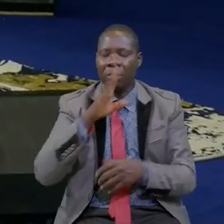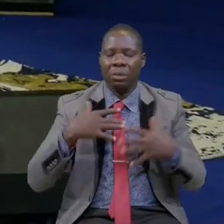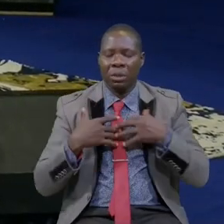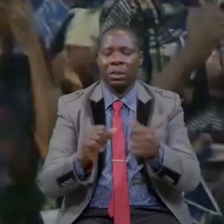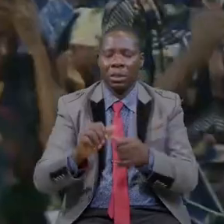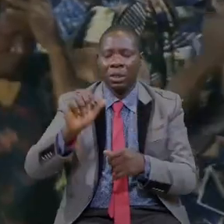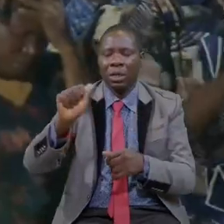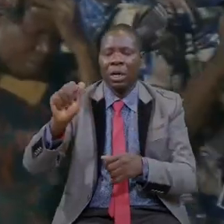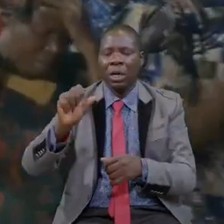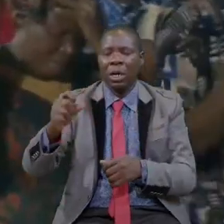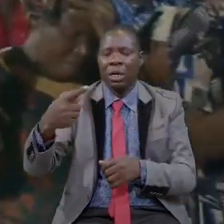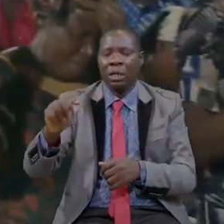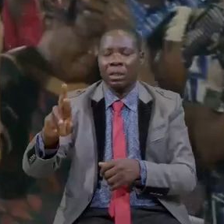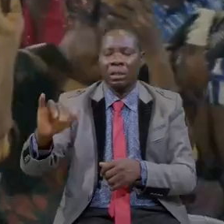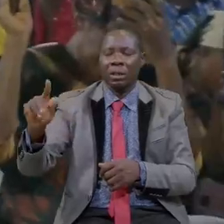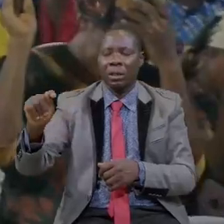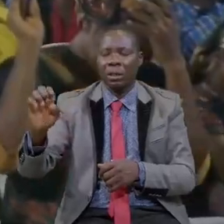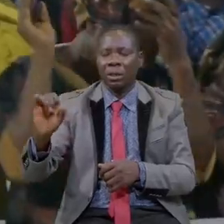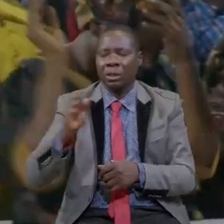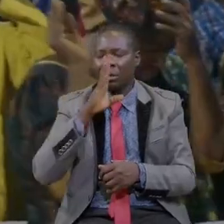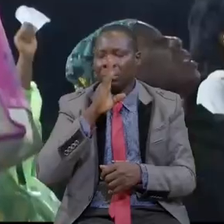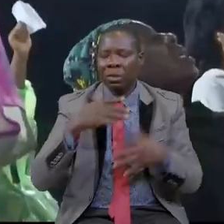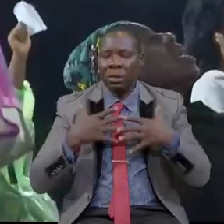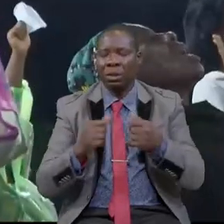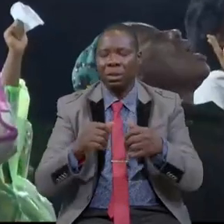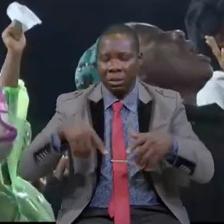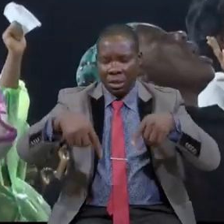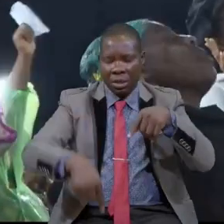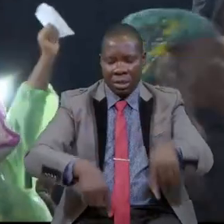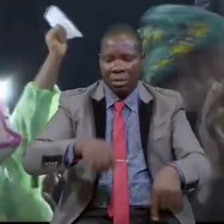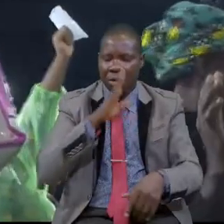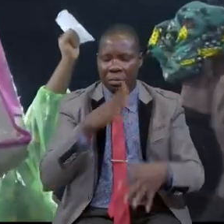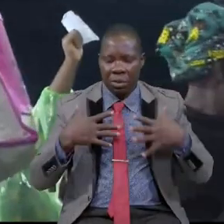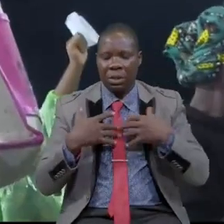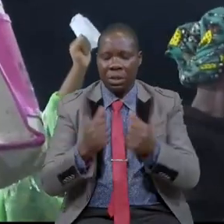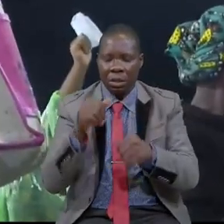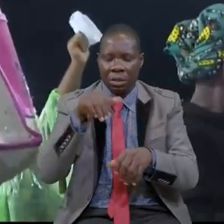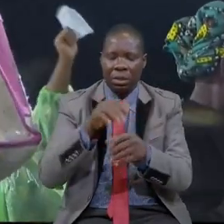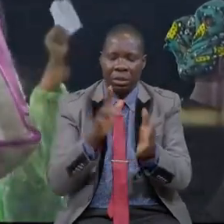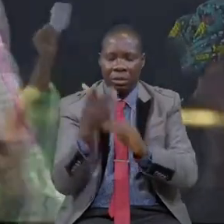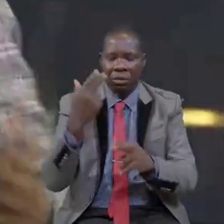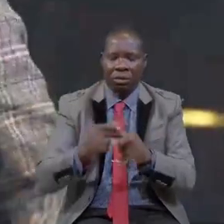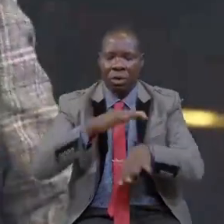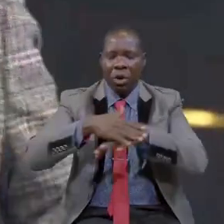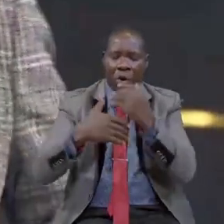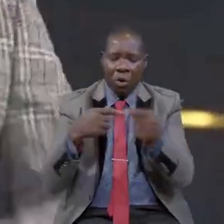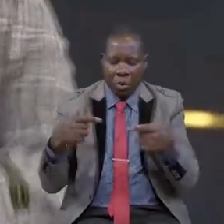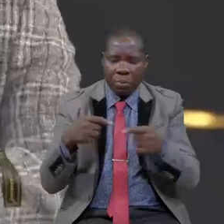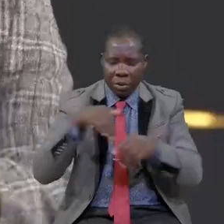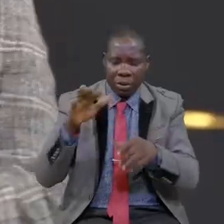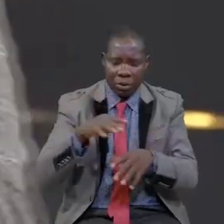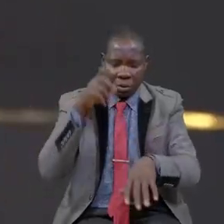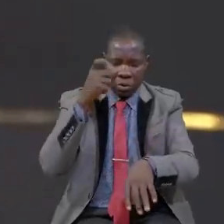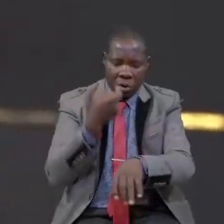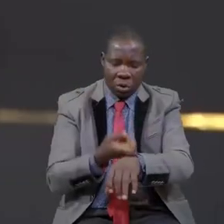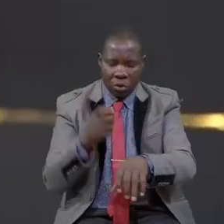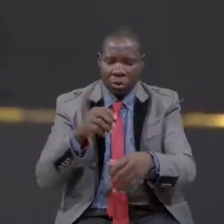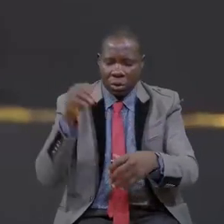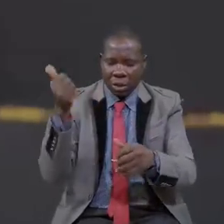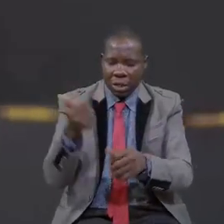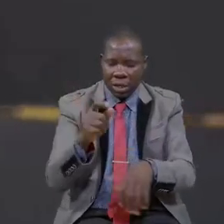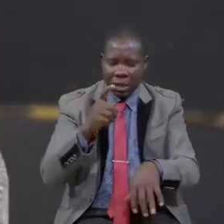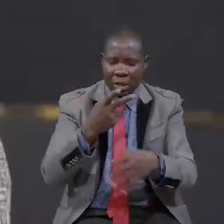arthrite soit guéri, paralysie soit guéri, et toutes les douleurs dans tes jointures, toute partie de